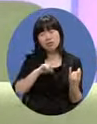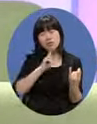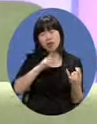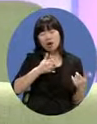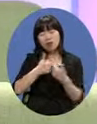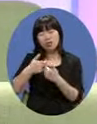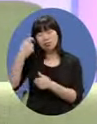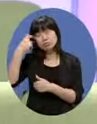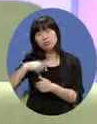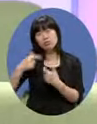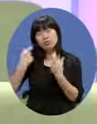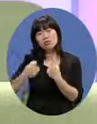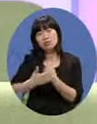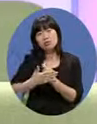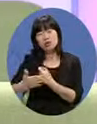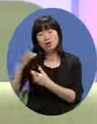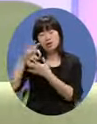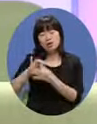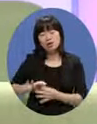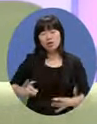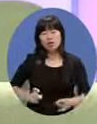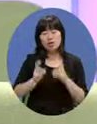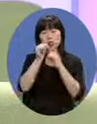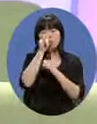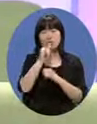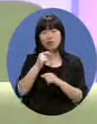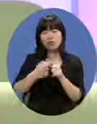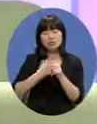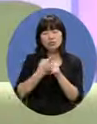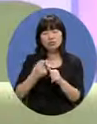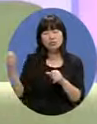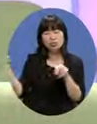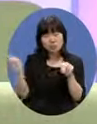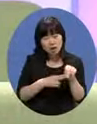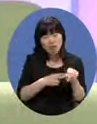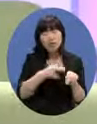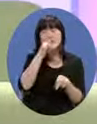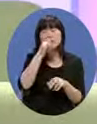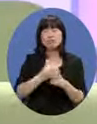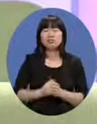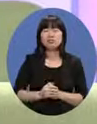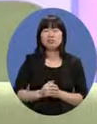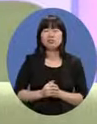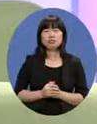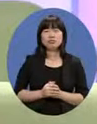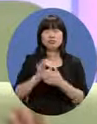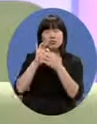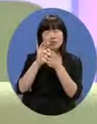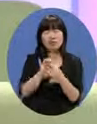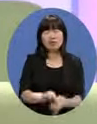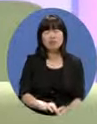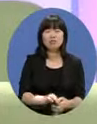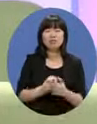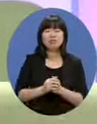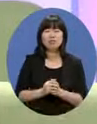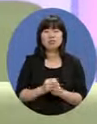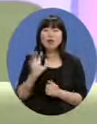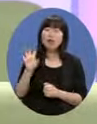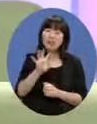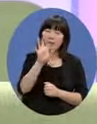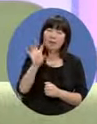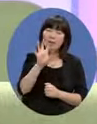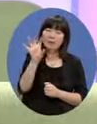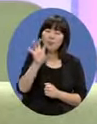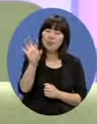말대꾸로 들리니까 계속 싸우다 보면 자연적이 또 때리게 되고 예, 그게 계속